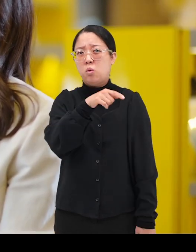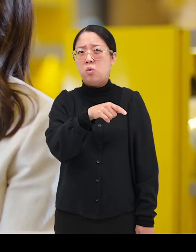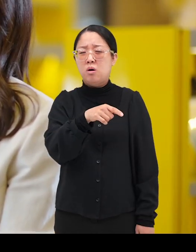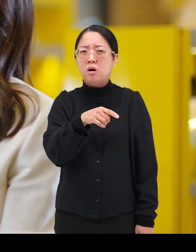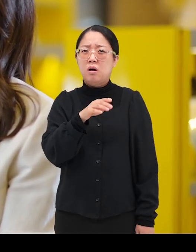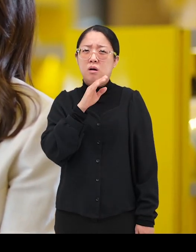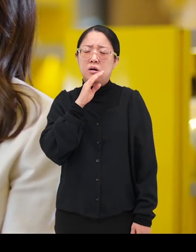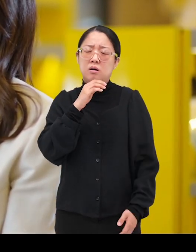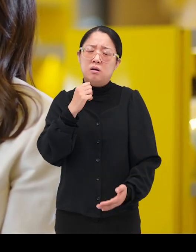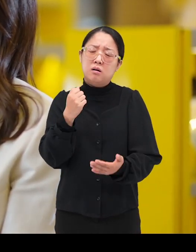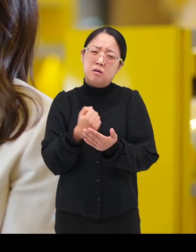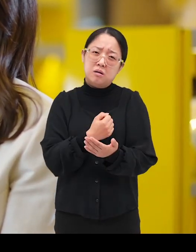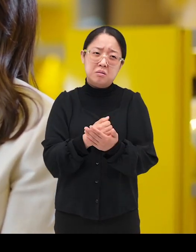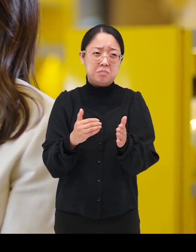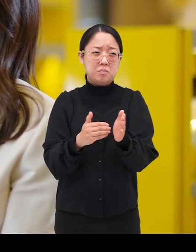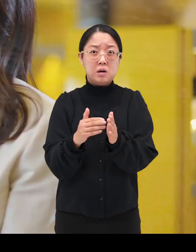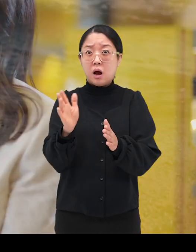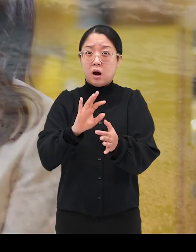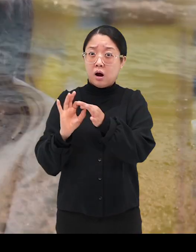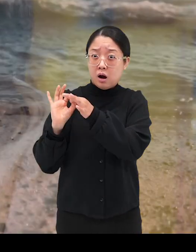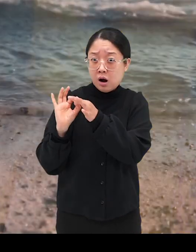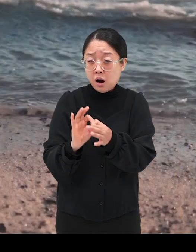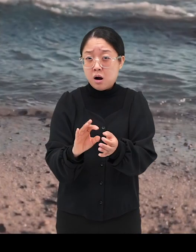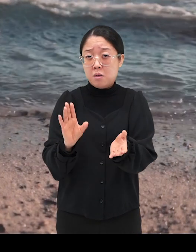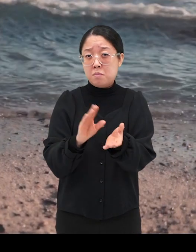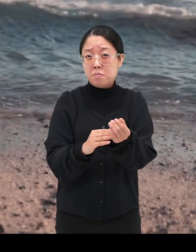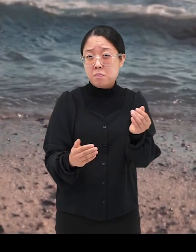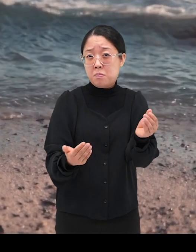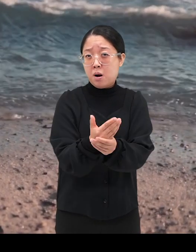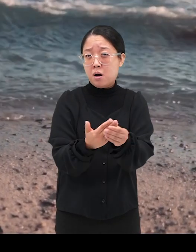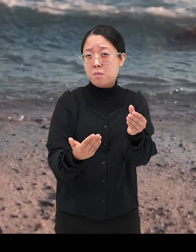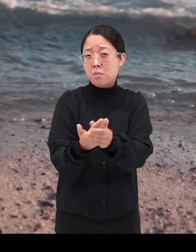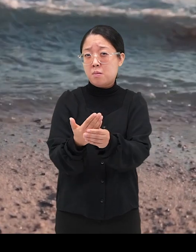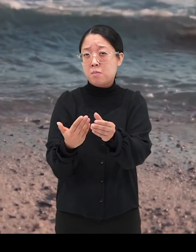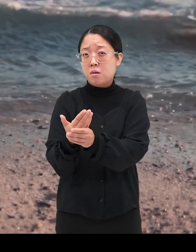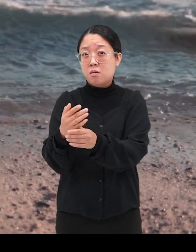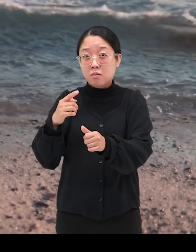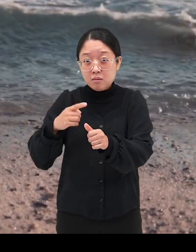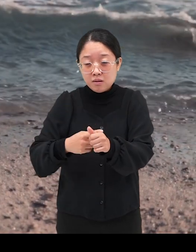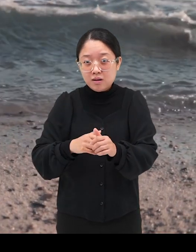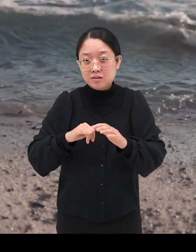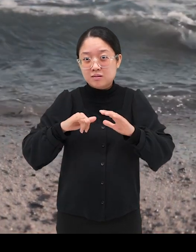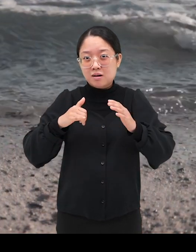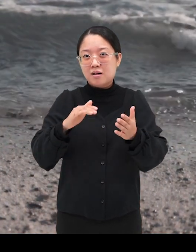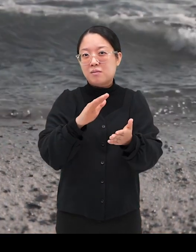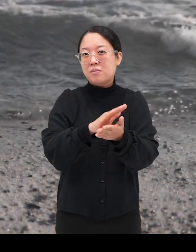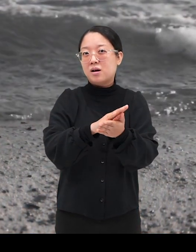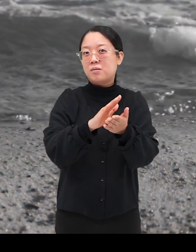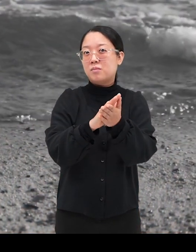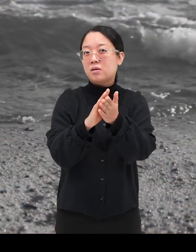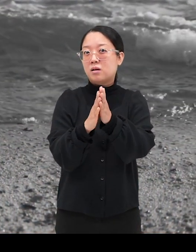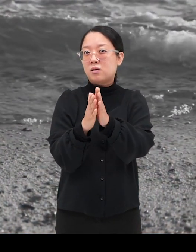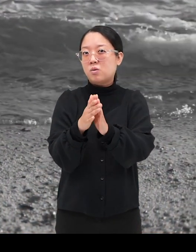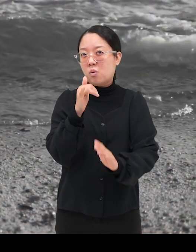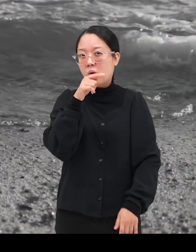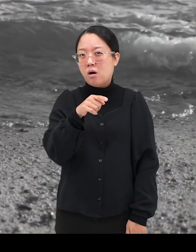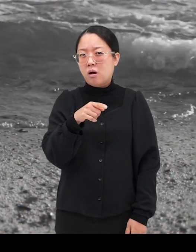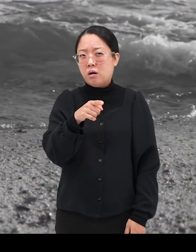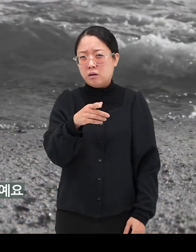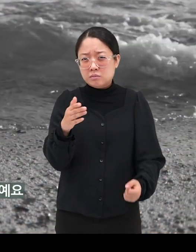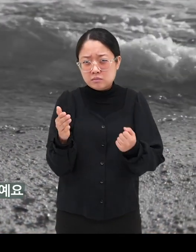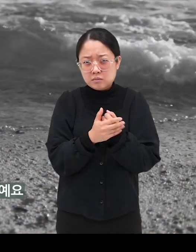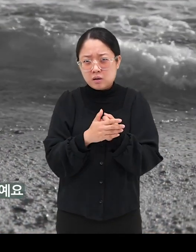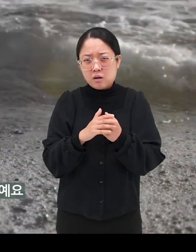그게 참 안타깝게도 끊임없이 사건들이 일어나고 세상이 바뀌는 것도 아주 조금이기